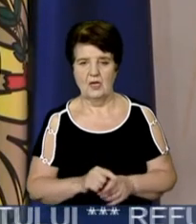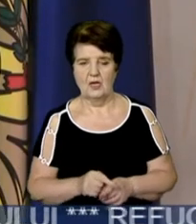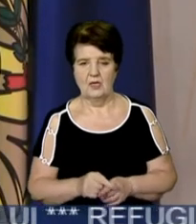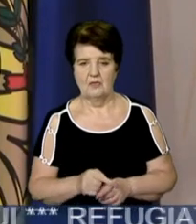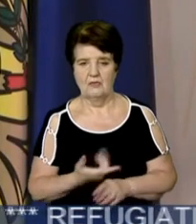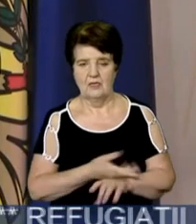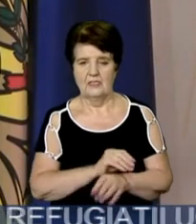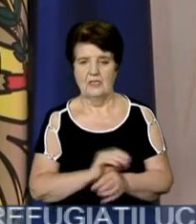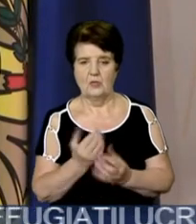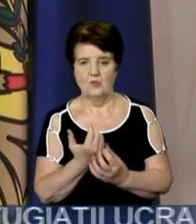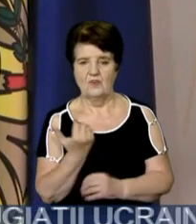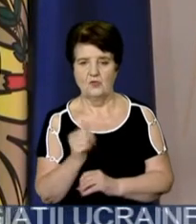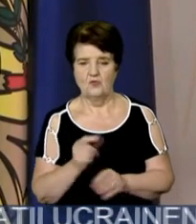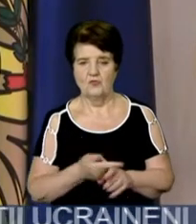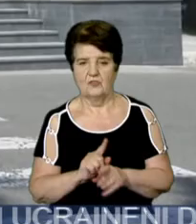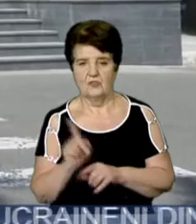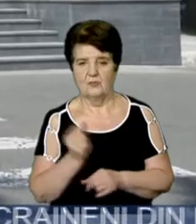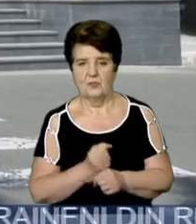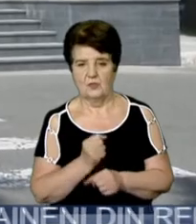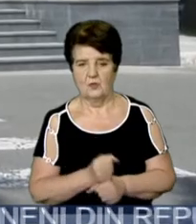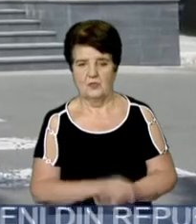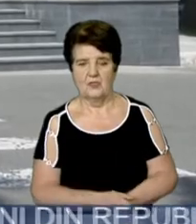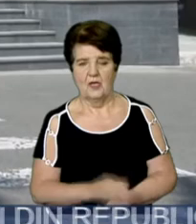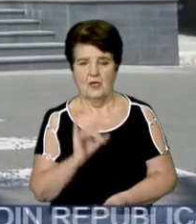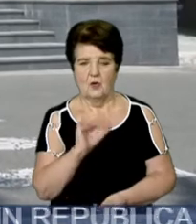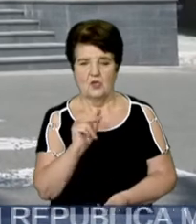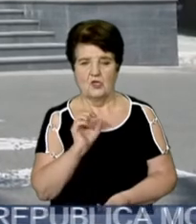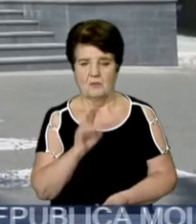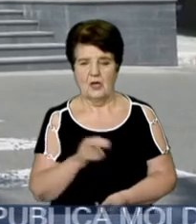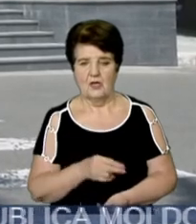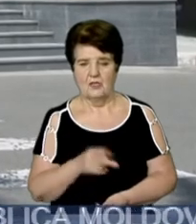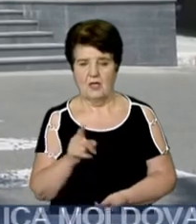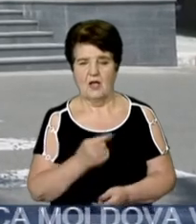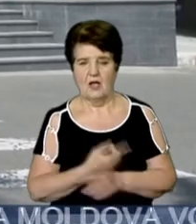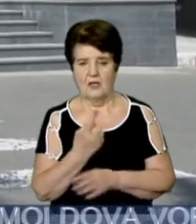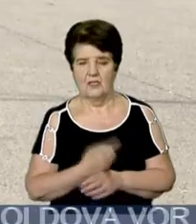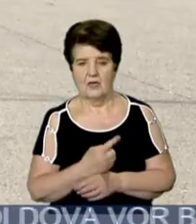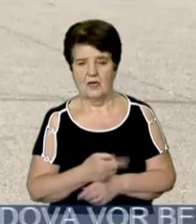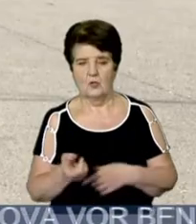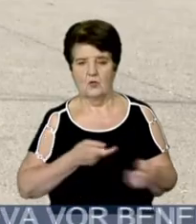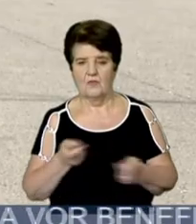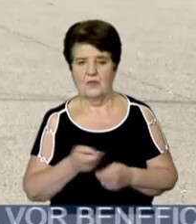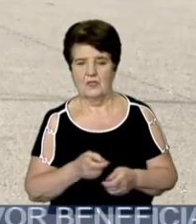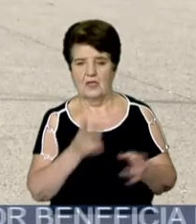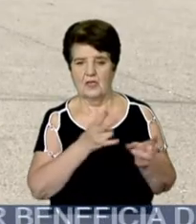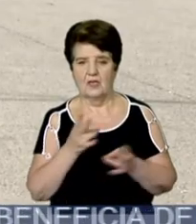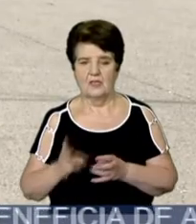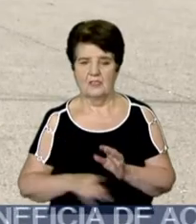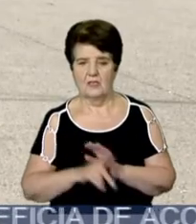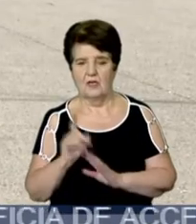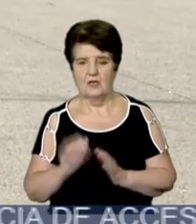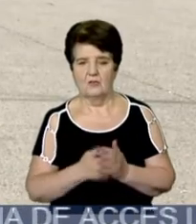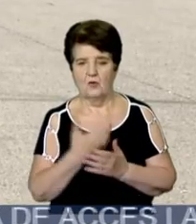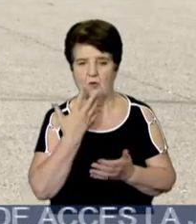răsuflece mâinicele și să muncească. Ion Ceban a criticat dur guvernanții și susține că din cauza crizei lansarea noului